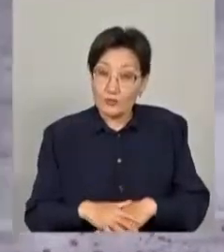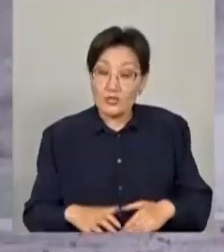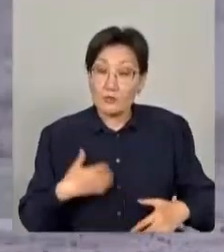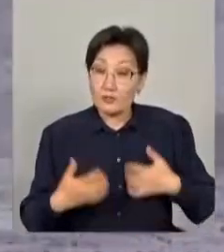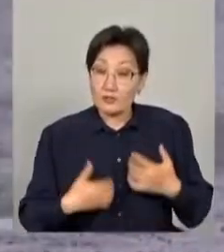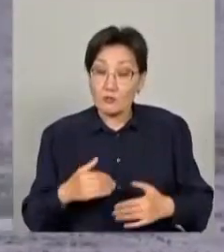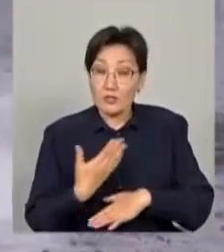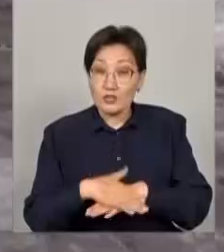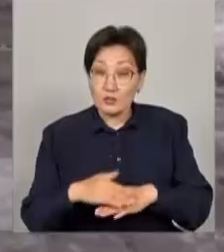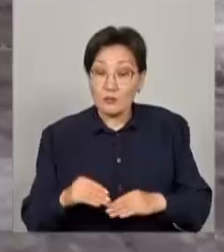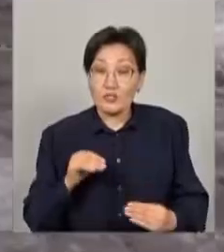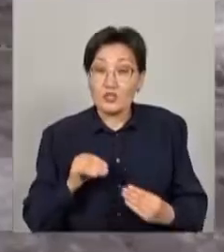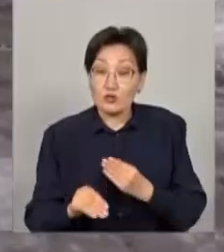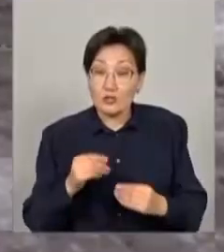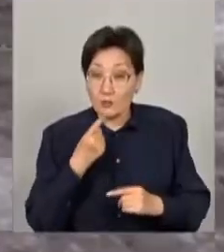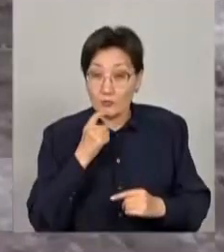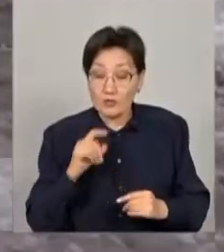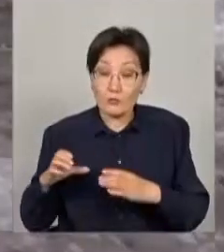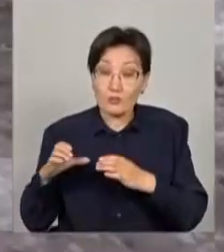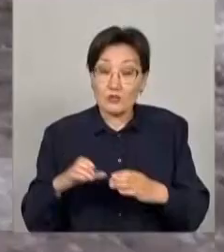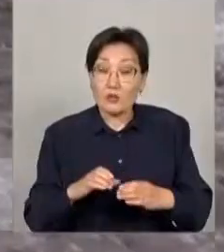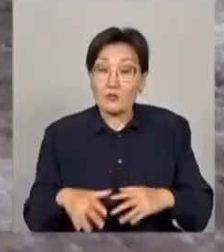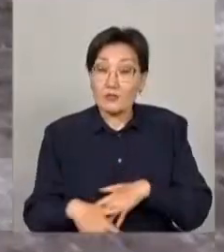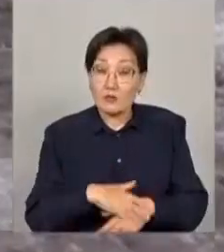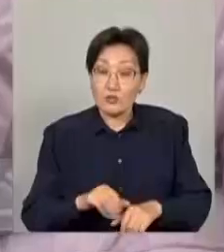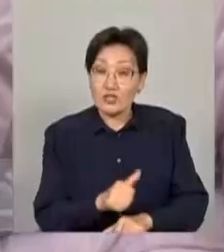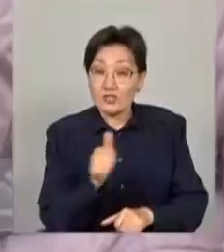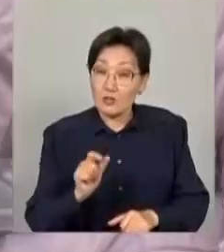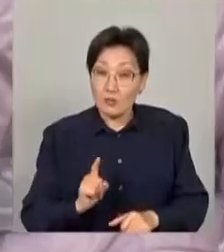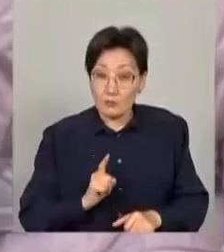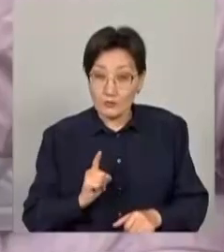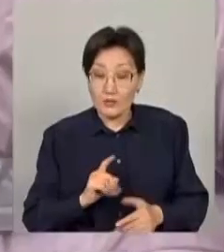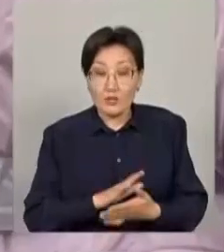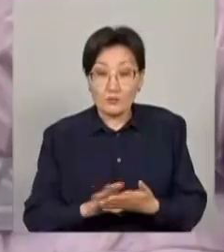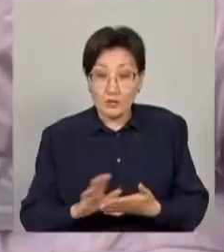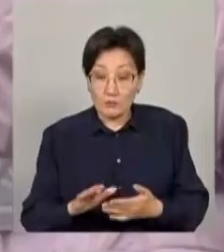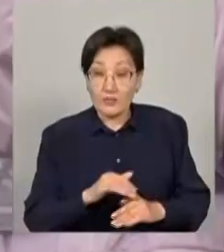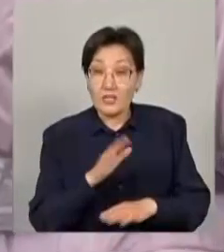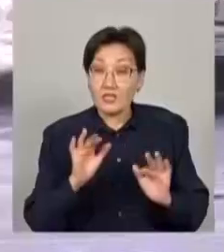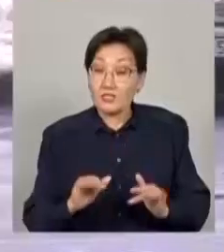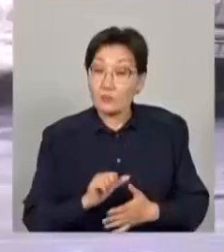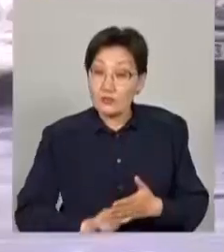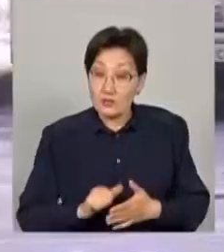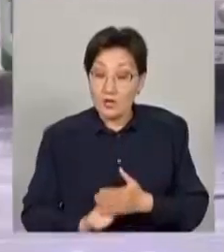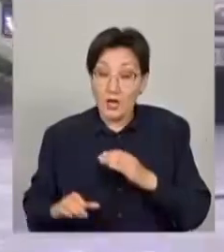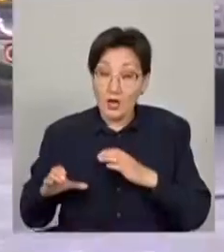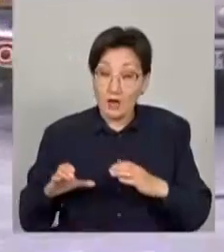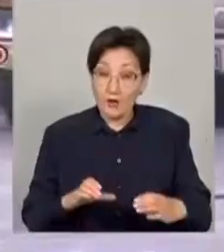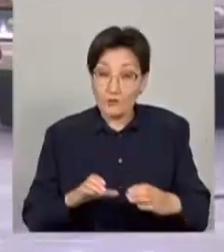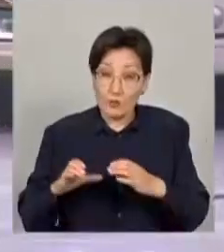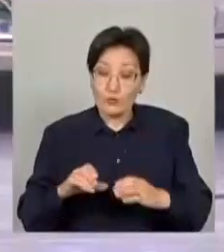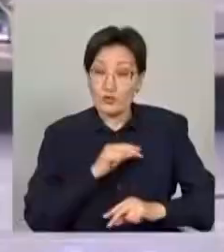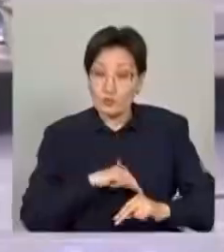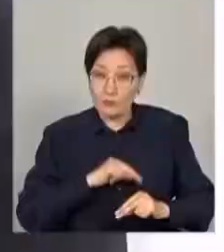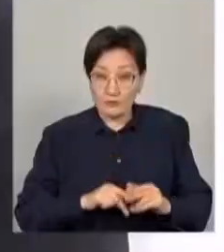салды. Көшеде қозғалыс қиындаған қоғамдық көліктерді жұрт сағаттап күтуде. Тазаланбаған қар салдарынан автобустарда жолға шыға